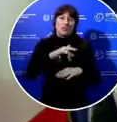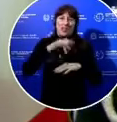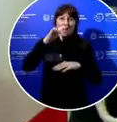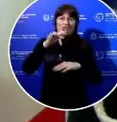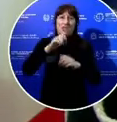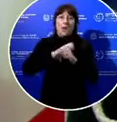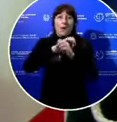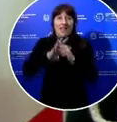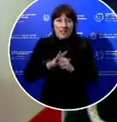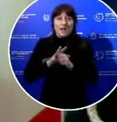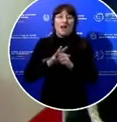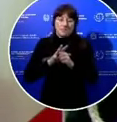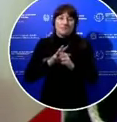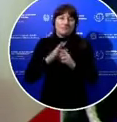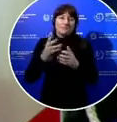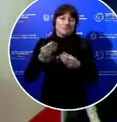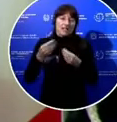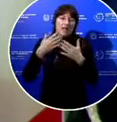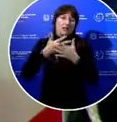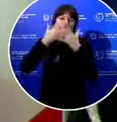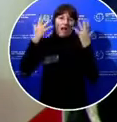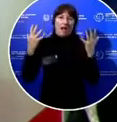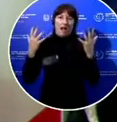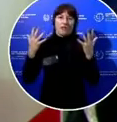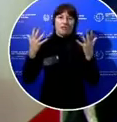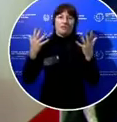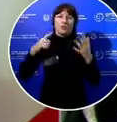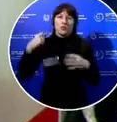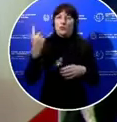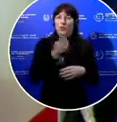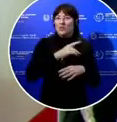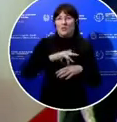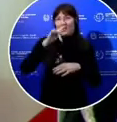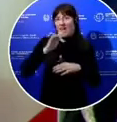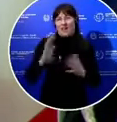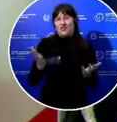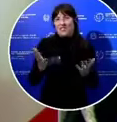mostrato che nessuno può considerarsi al sicuro arrivato.